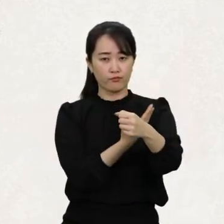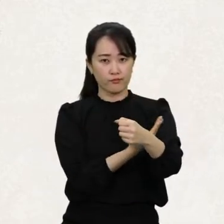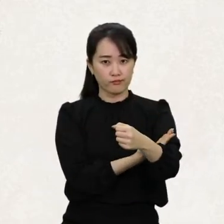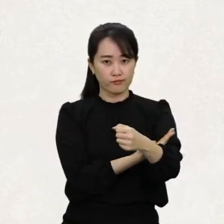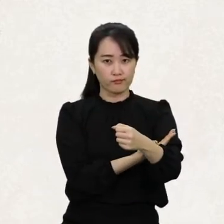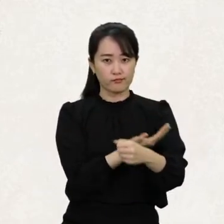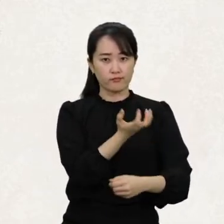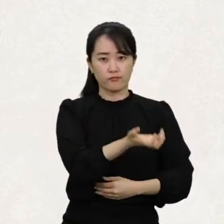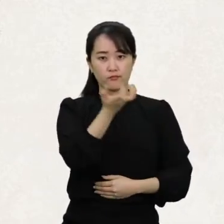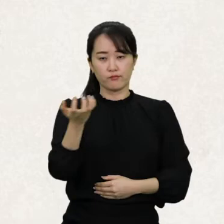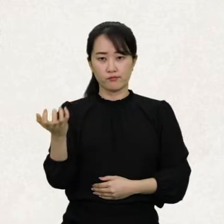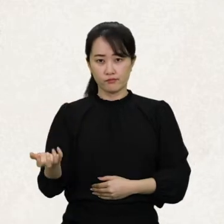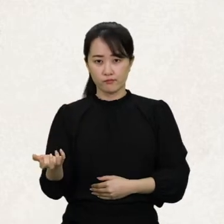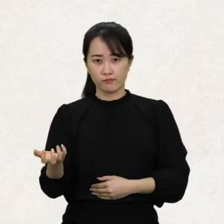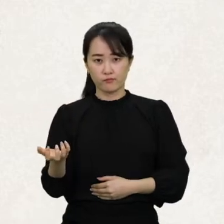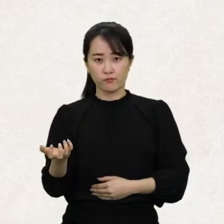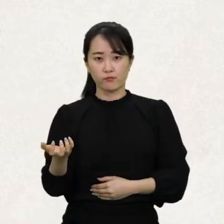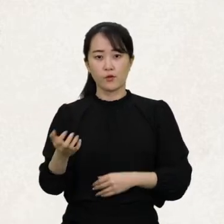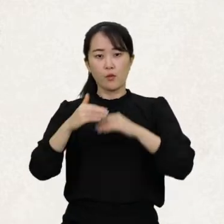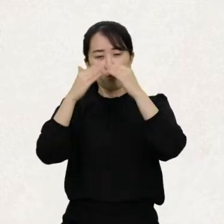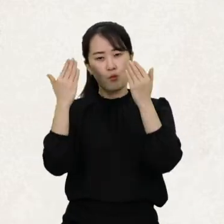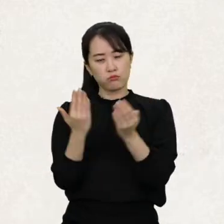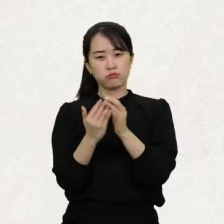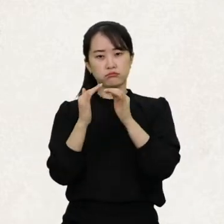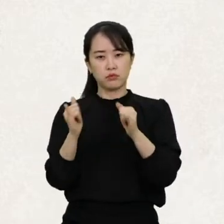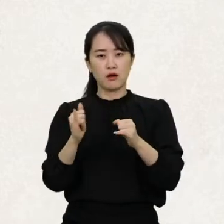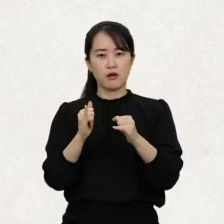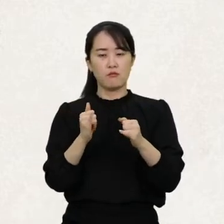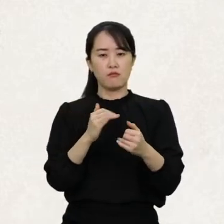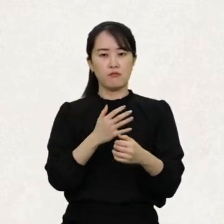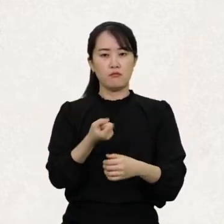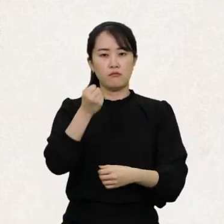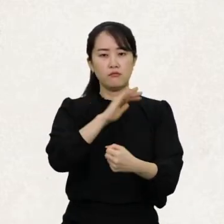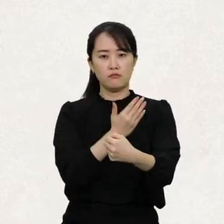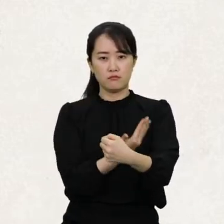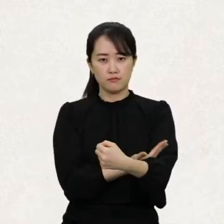가서 정착하는 것은 모든 인간에게 주어진 권리죠.